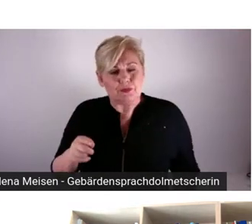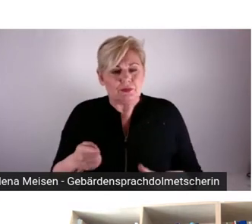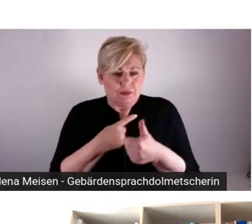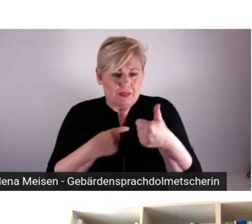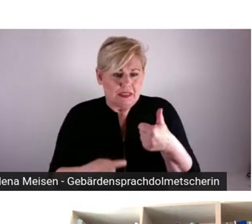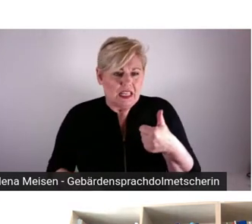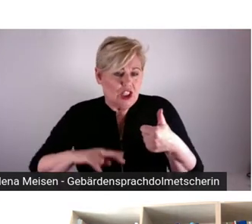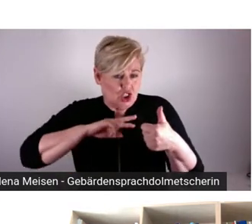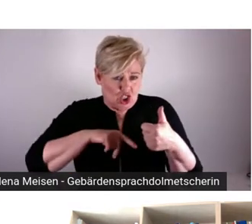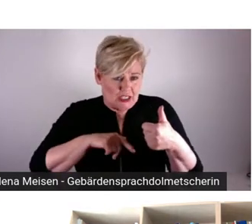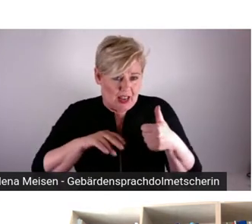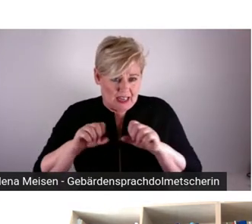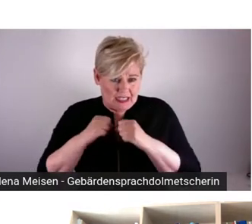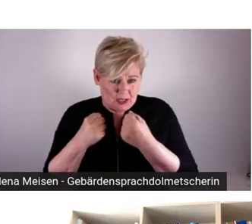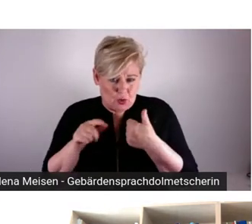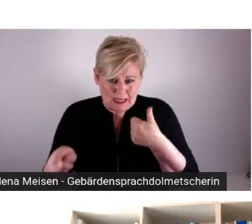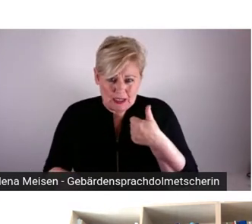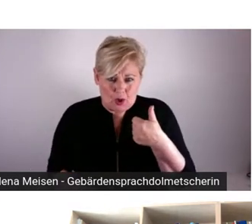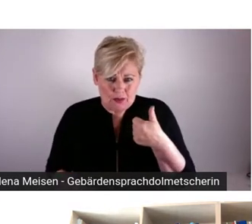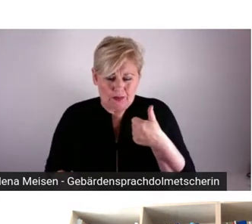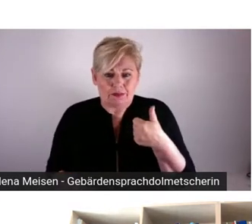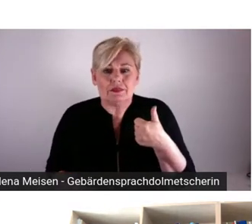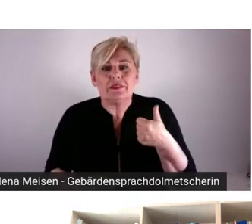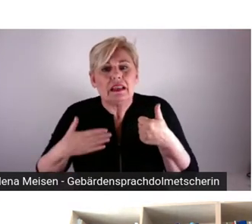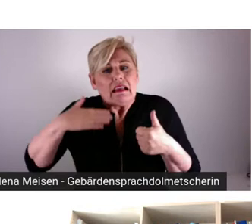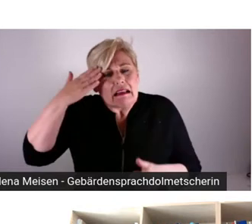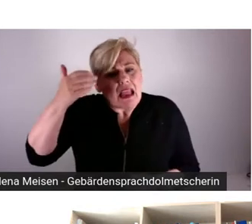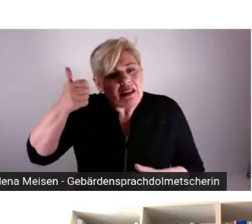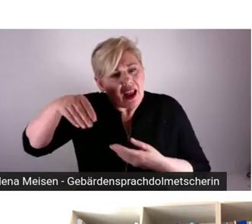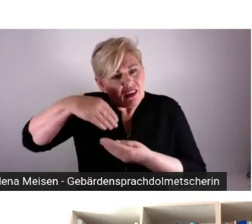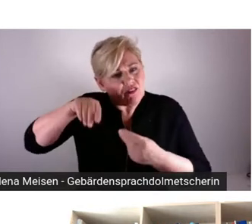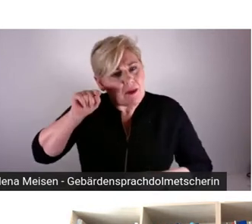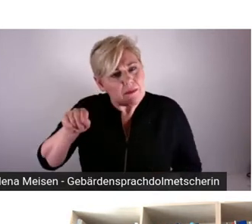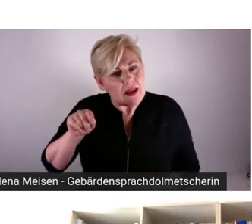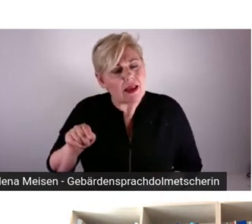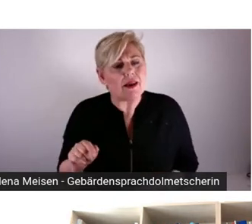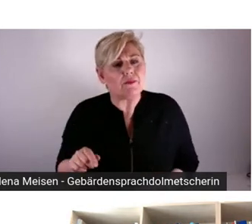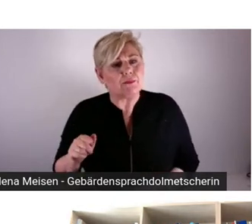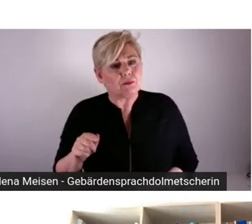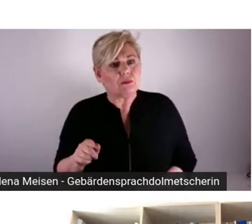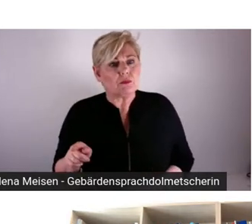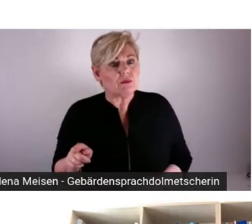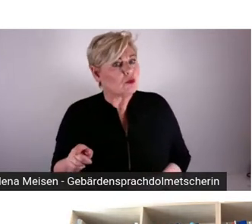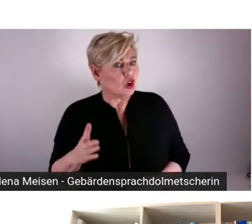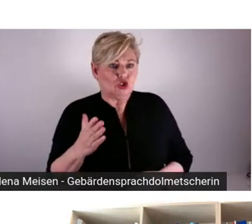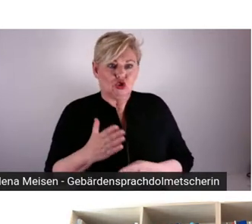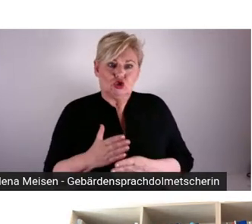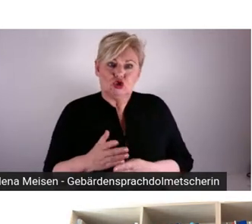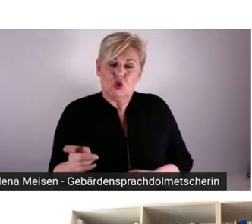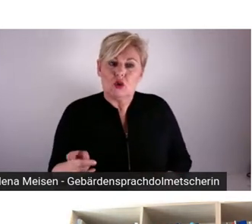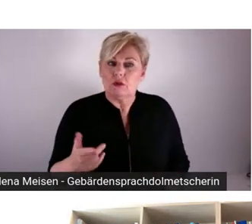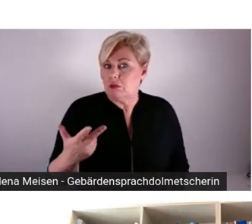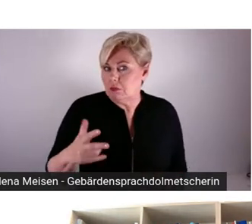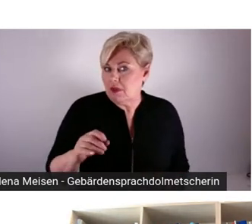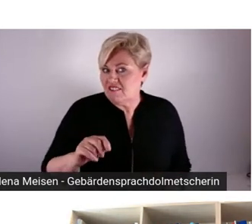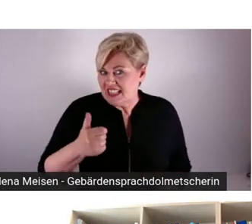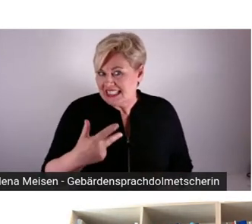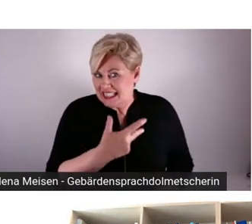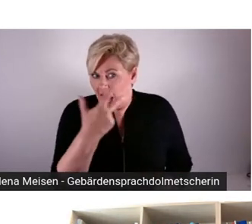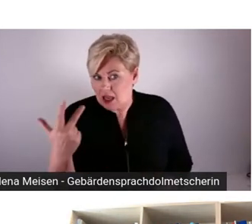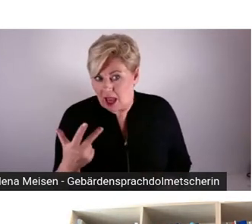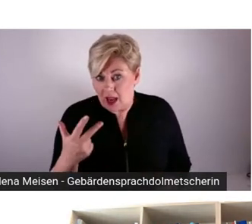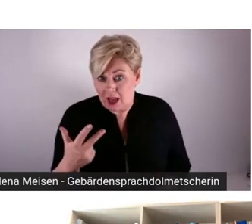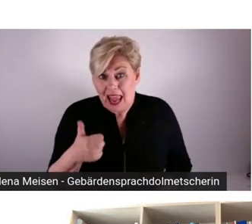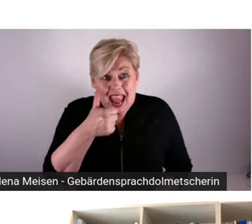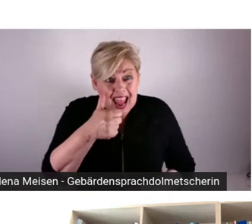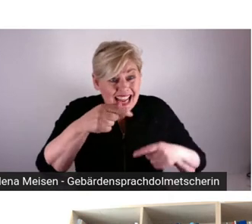soziale Situation. Ich kenne zum Beispiel eine Familie, die leben seit fast 3 Jahren zu siebt in